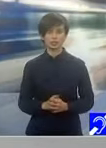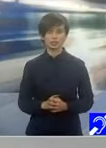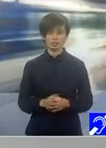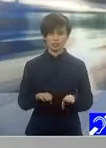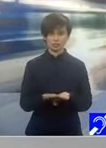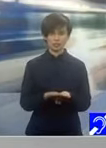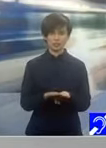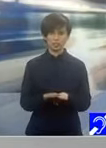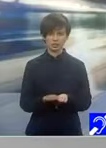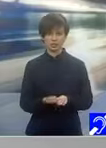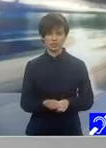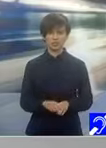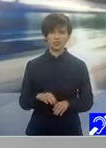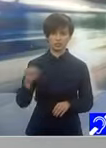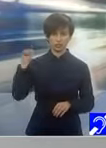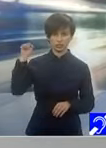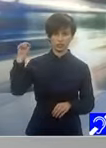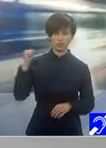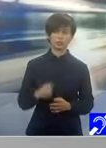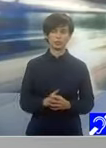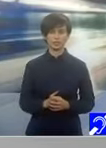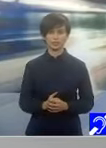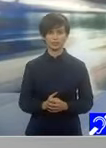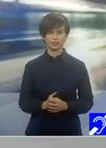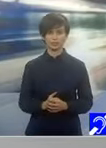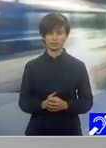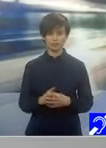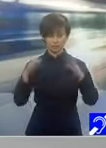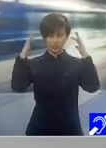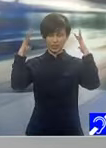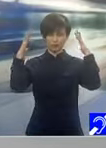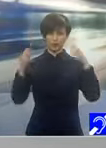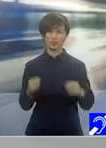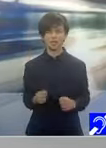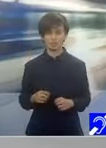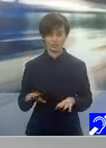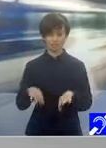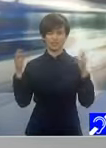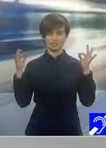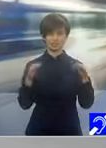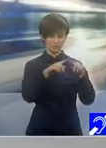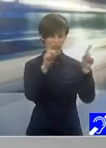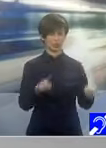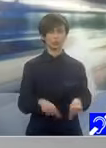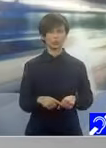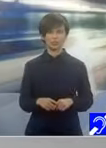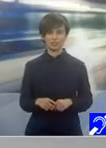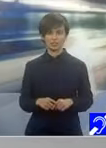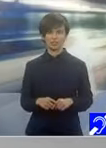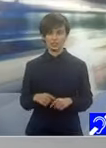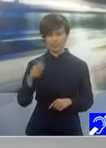Șumleul Silvaniei, sunt toți din împrejur. În sigur, a fost o bucurie să găsim acest document. V-ați gândit să zidiți și cu noi